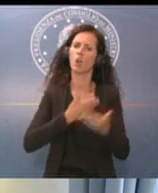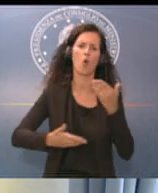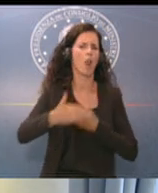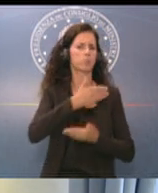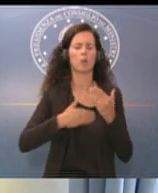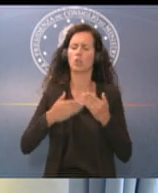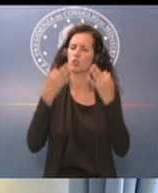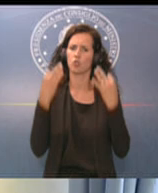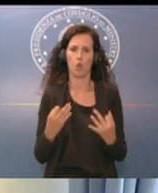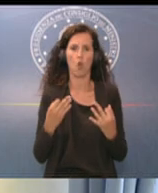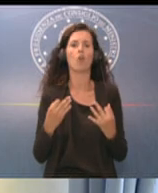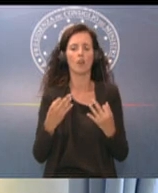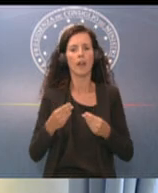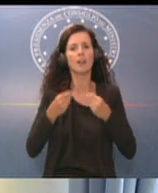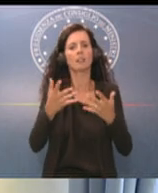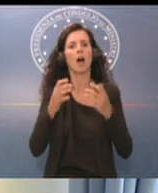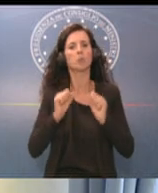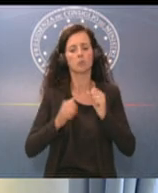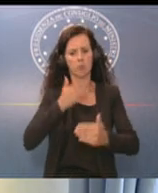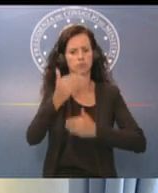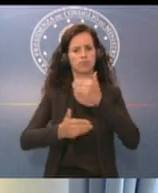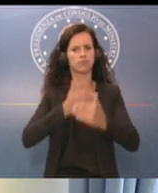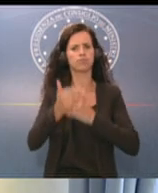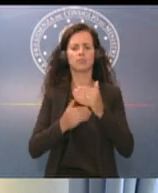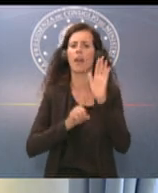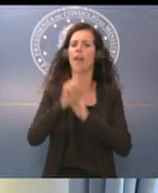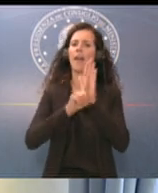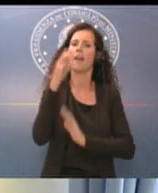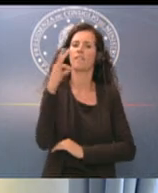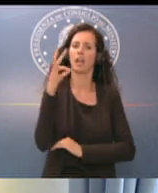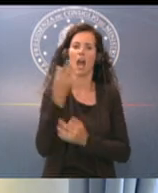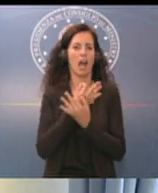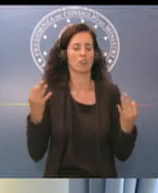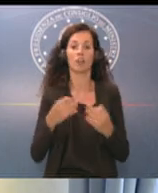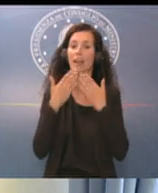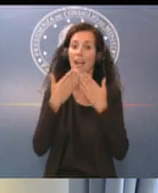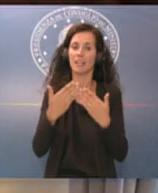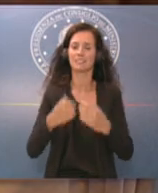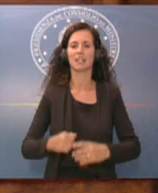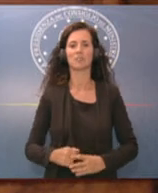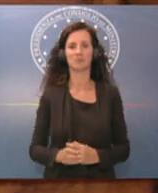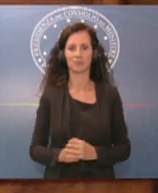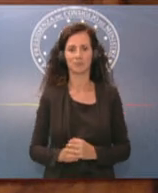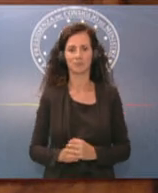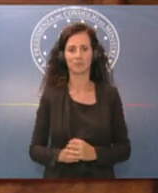collaborazione per dare corso allo sviluppo attuativo nel modo più efficace possibile. Grazie.